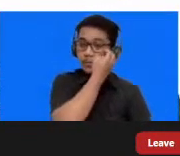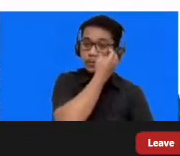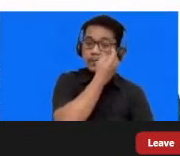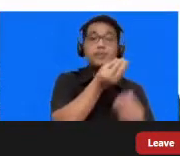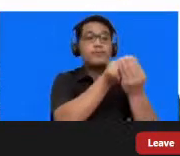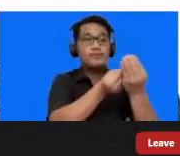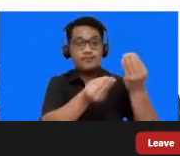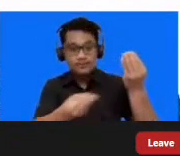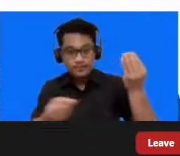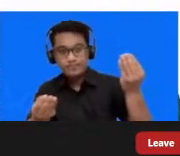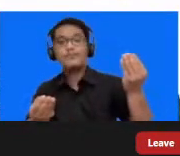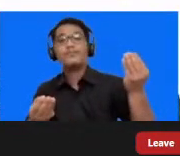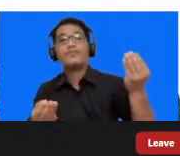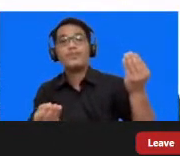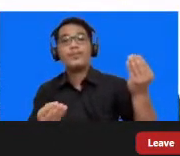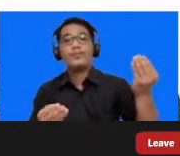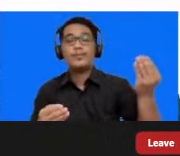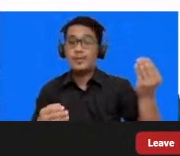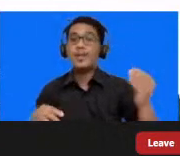kita